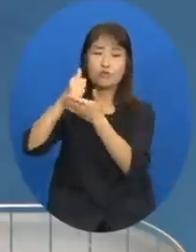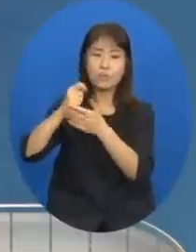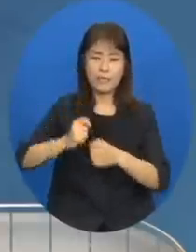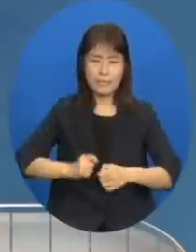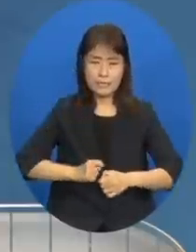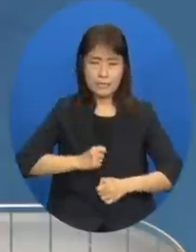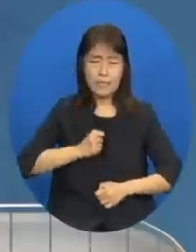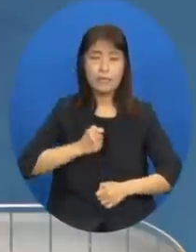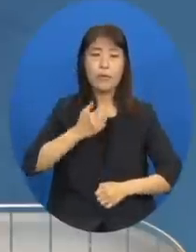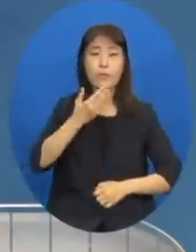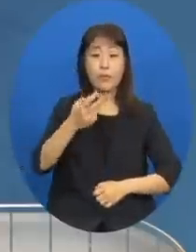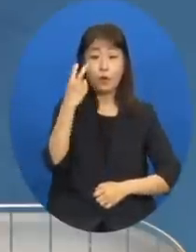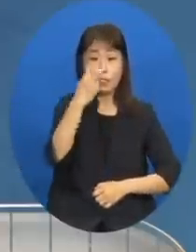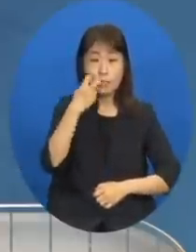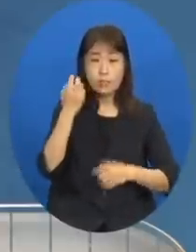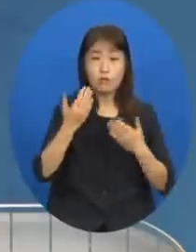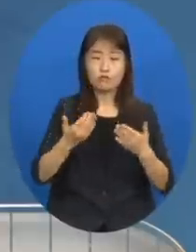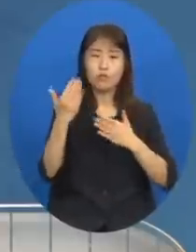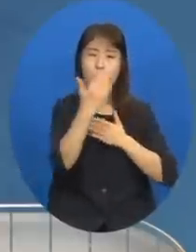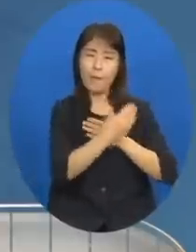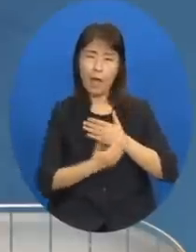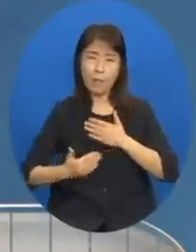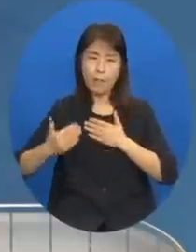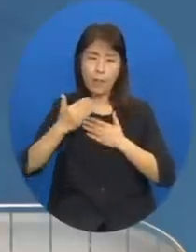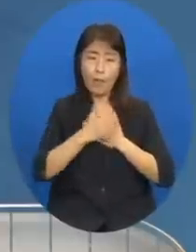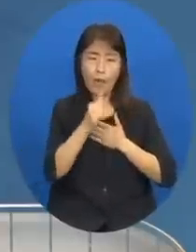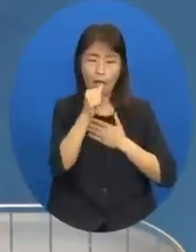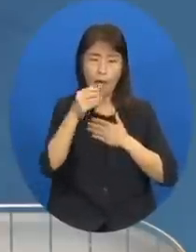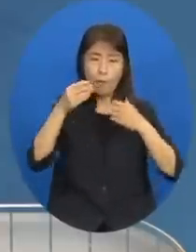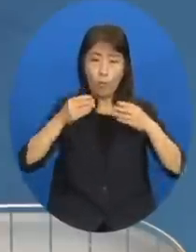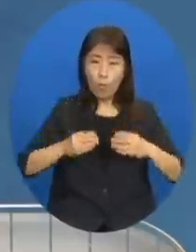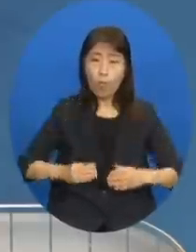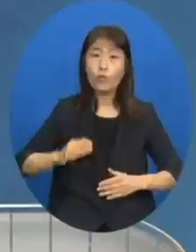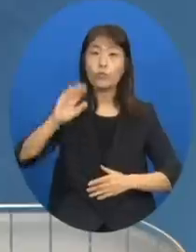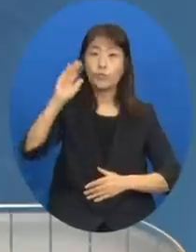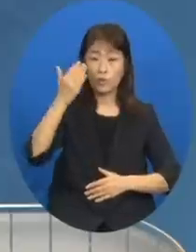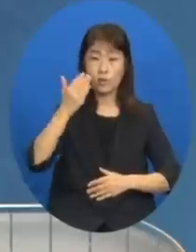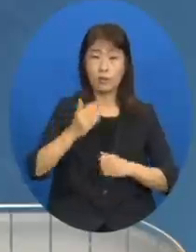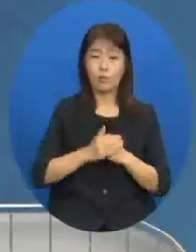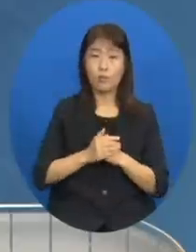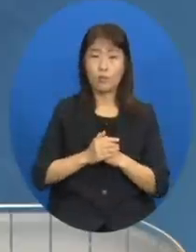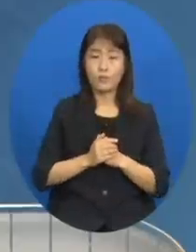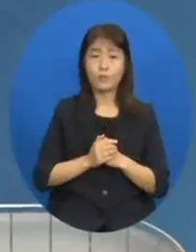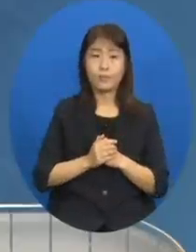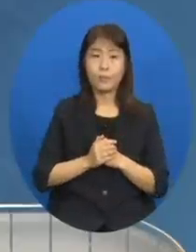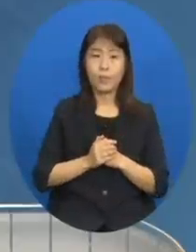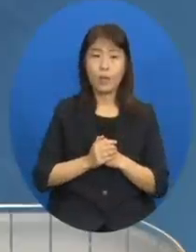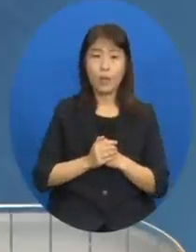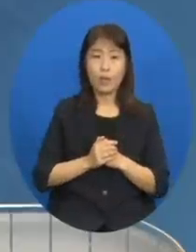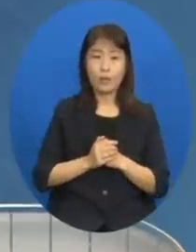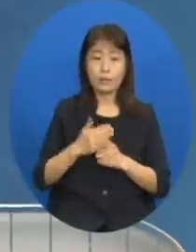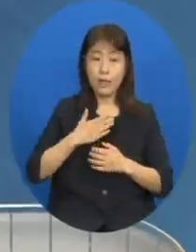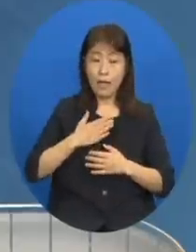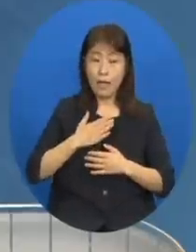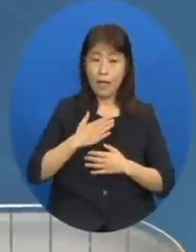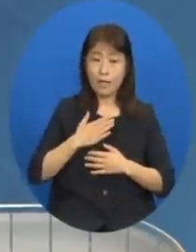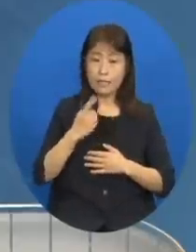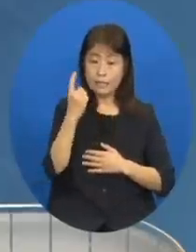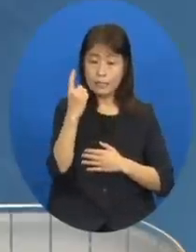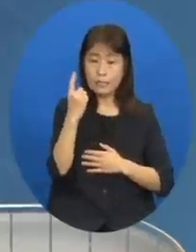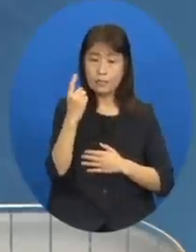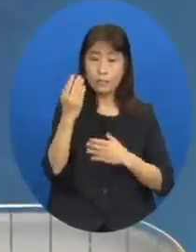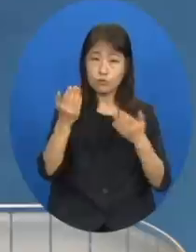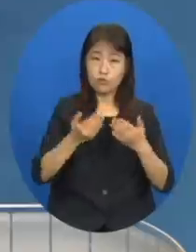지켜주는 방패와 갑옷이 될 것이라 그랬어요 여러분 무엇이 우리를 지켜주는 갑옷과 방패라고요